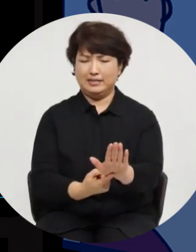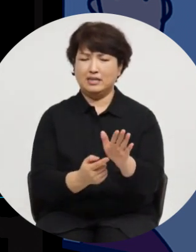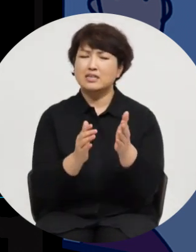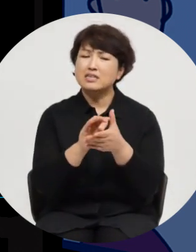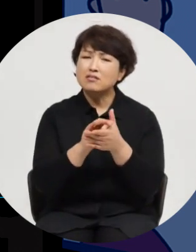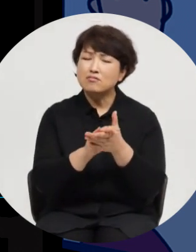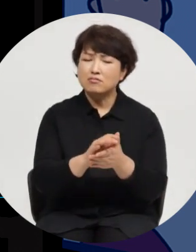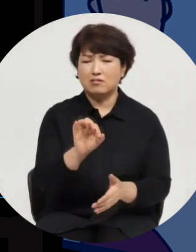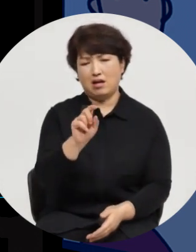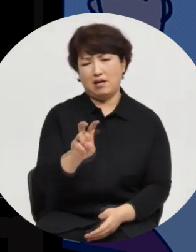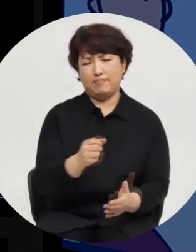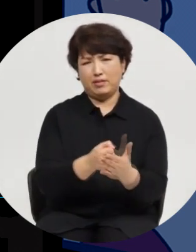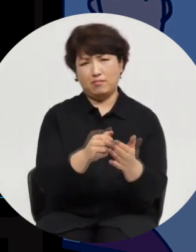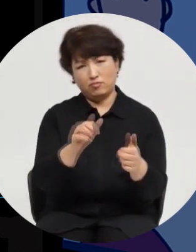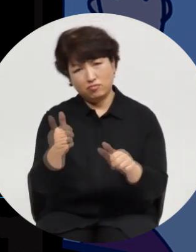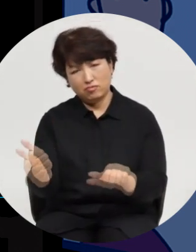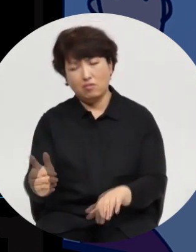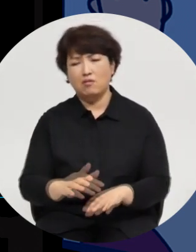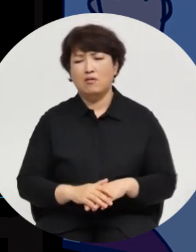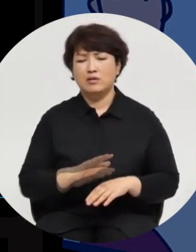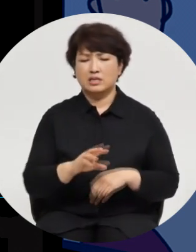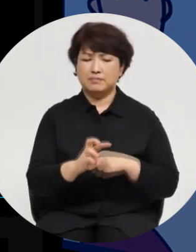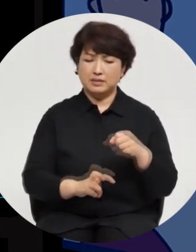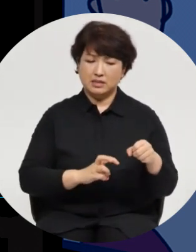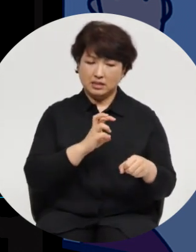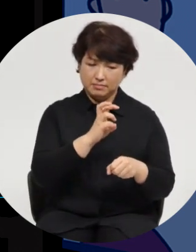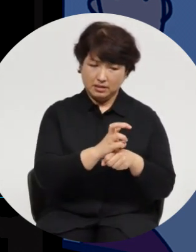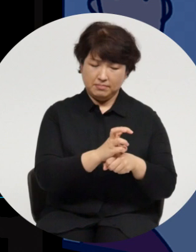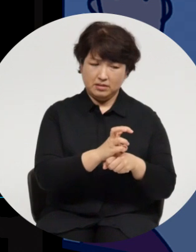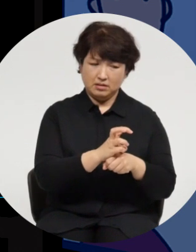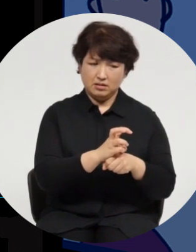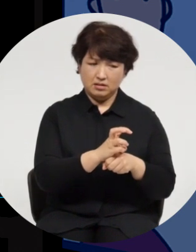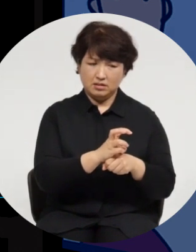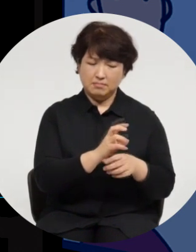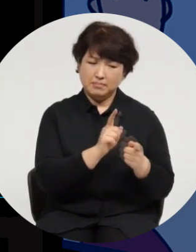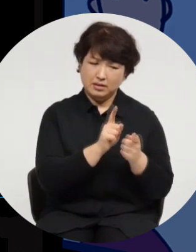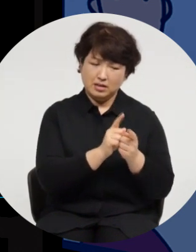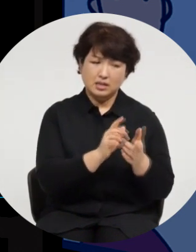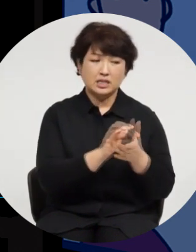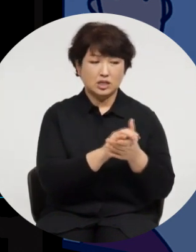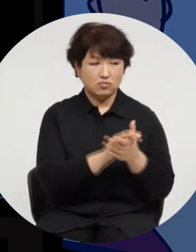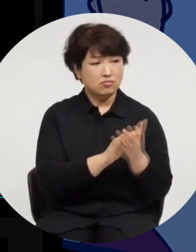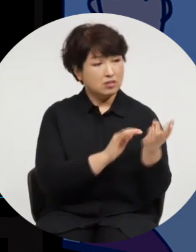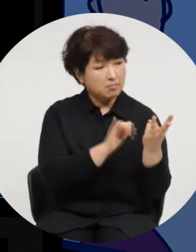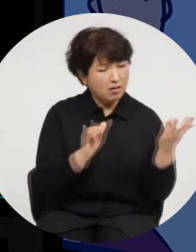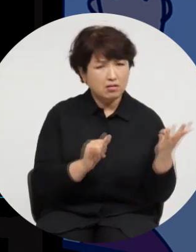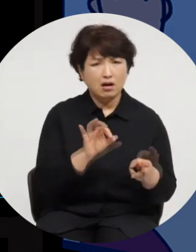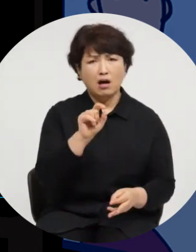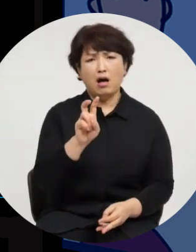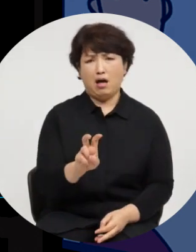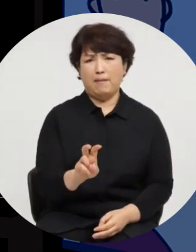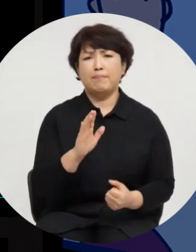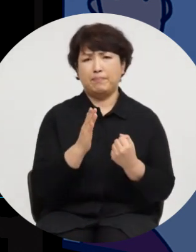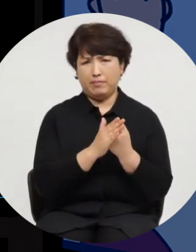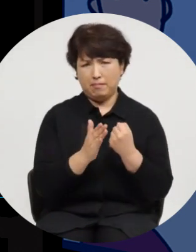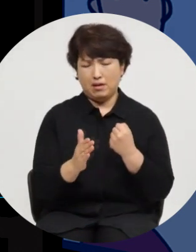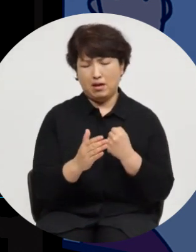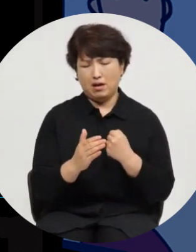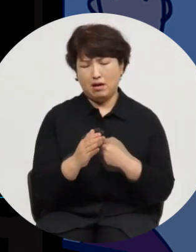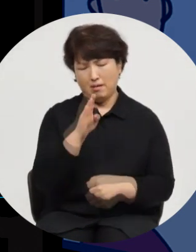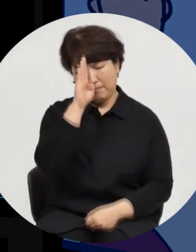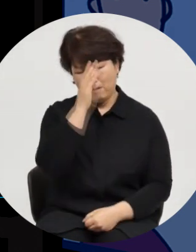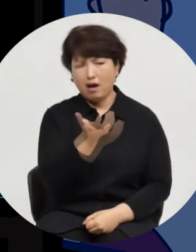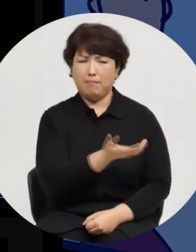떠나고 지금 뻐 침 30년 된 친구와 3명이 나무라 파고 있어요 그러니 낳고 그렇게 될까봐